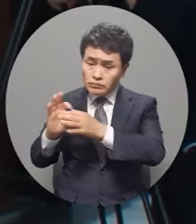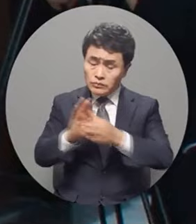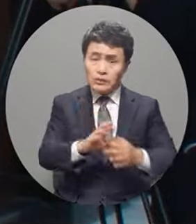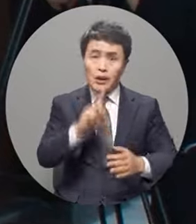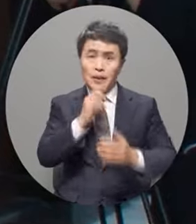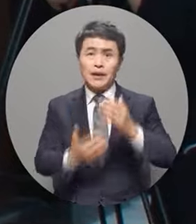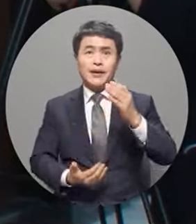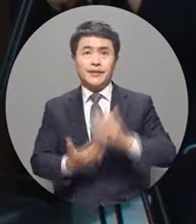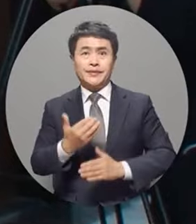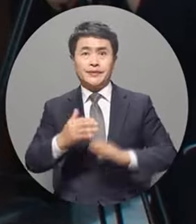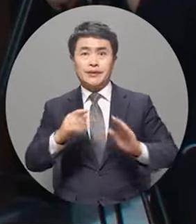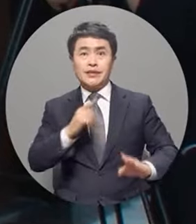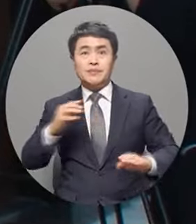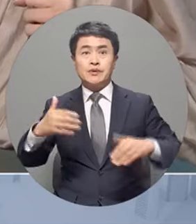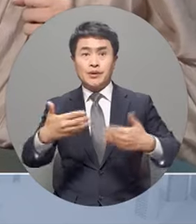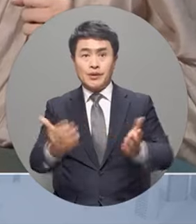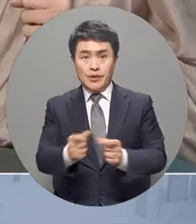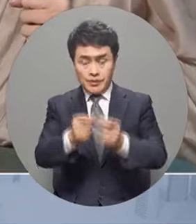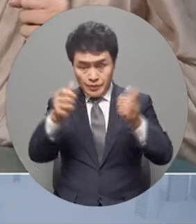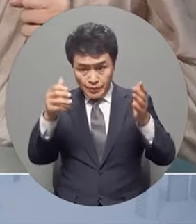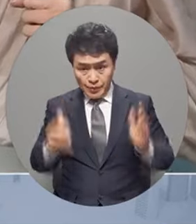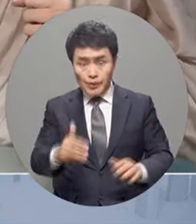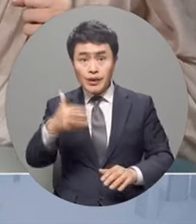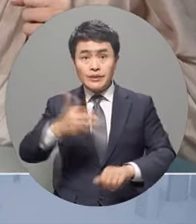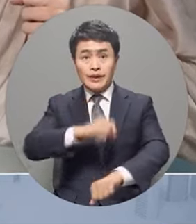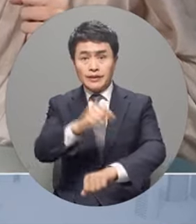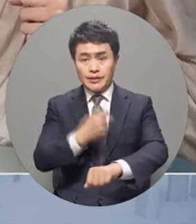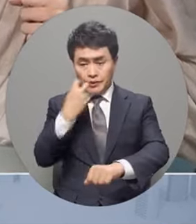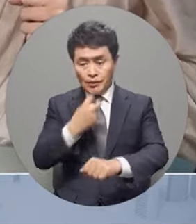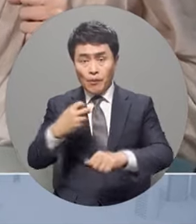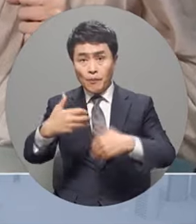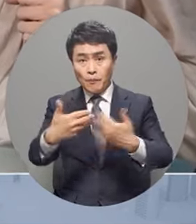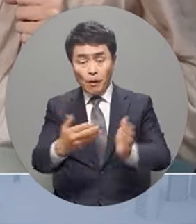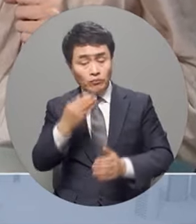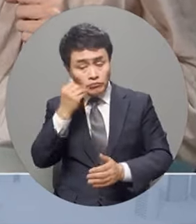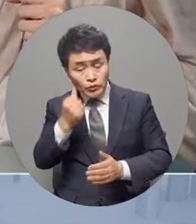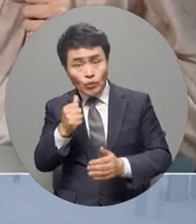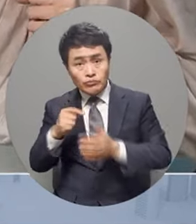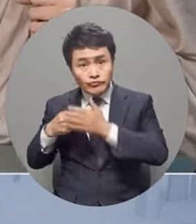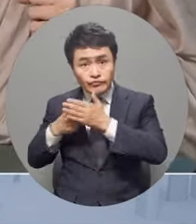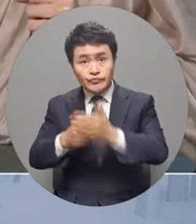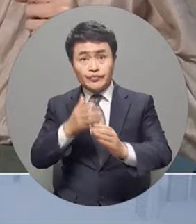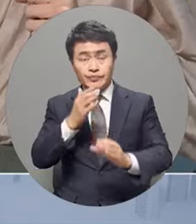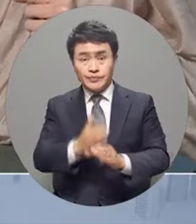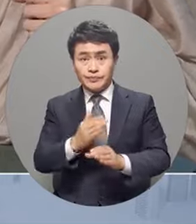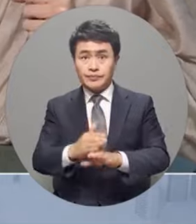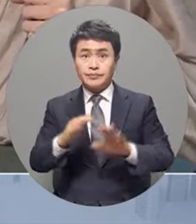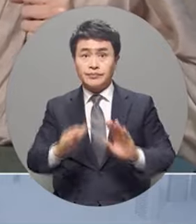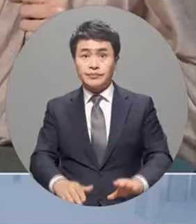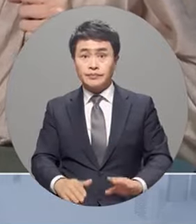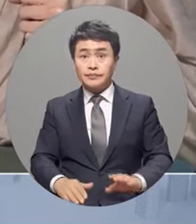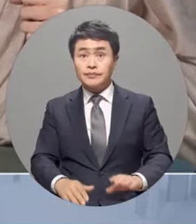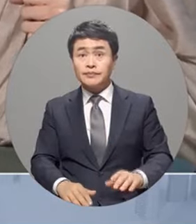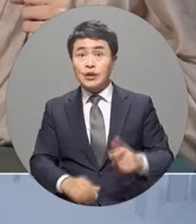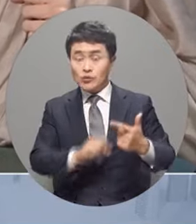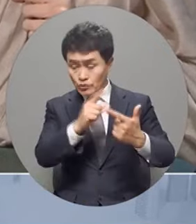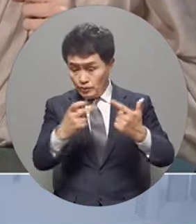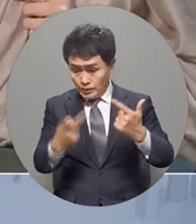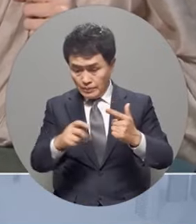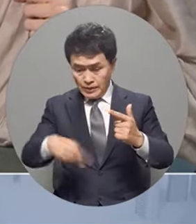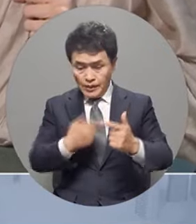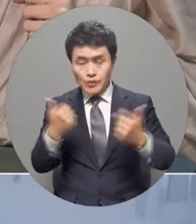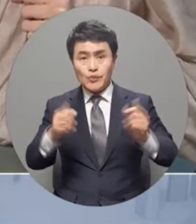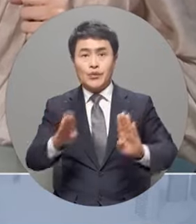나오는데요 민주당은 그동안 최상병 특검법 처리에 속도를 높여왔습니다 지난 12일 단독으로 전체 회의를